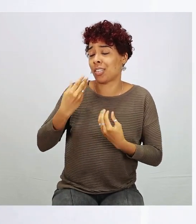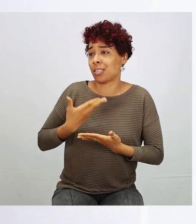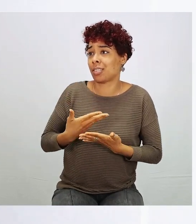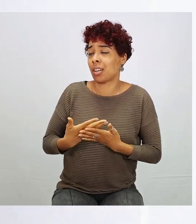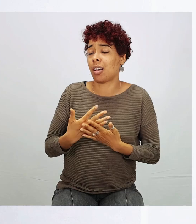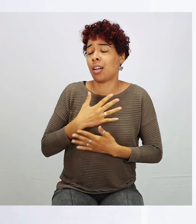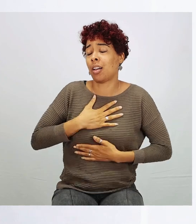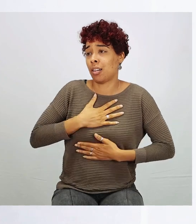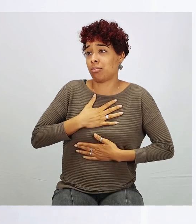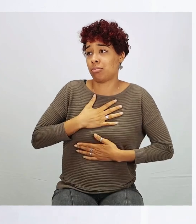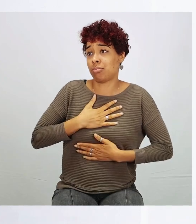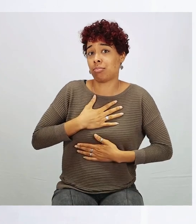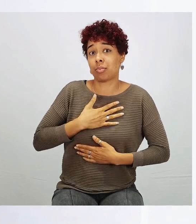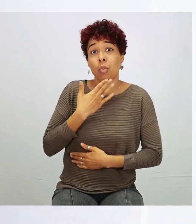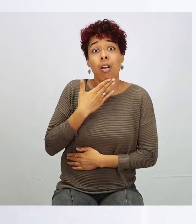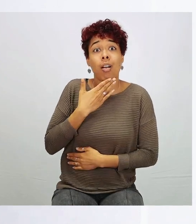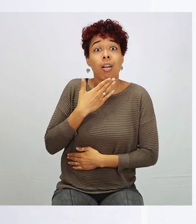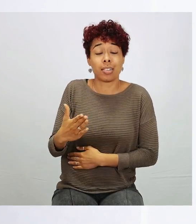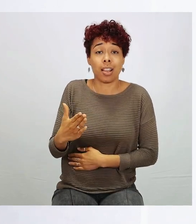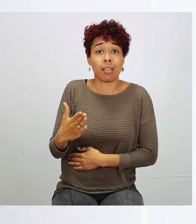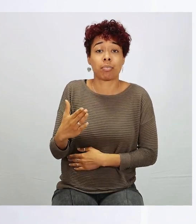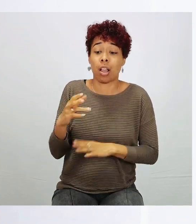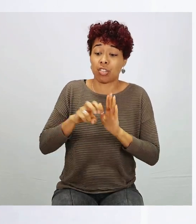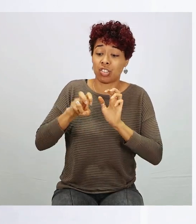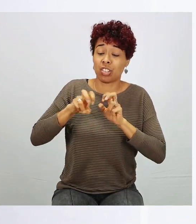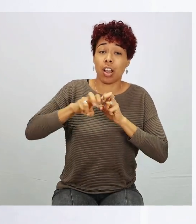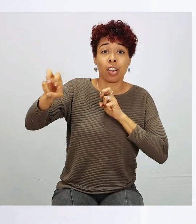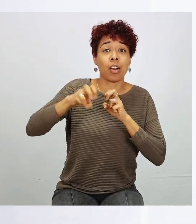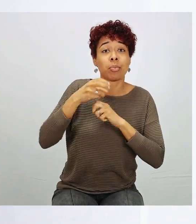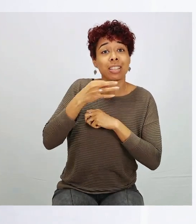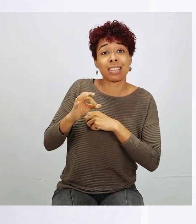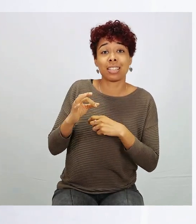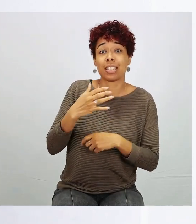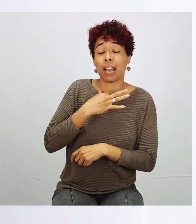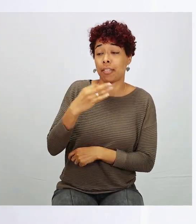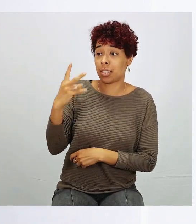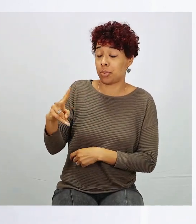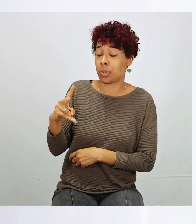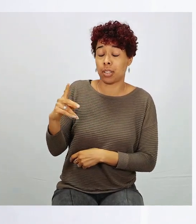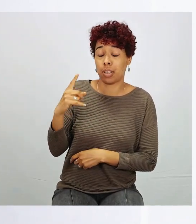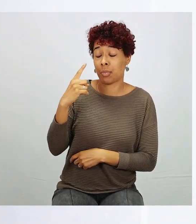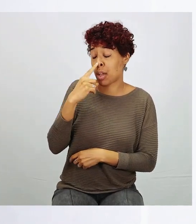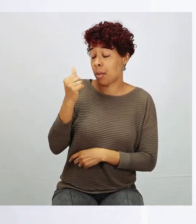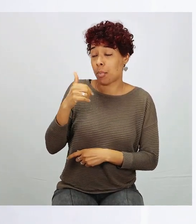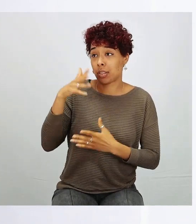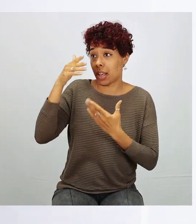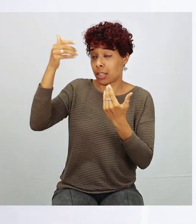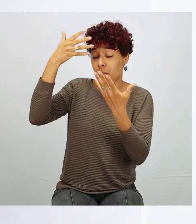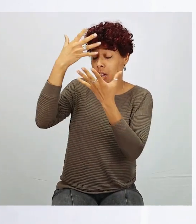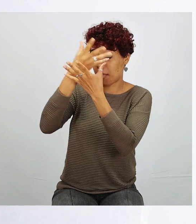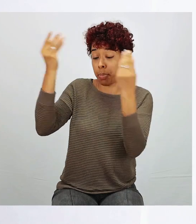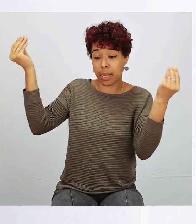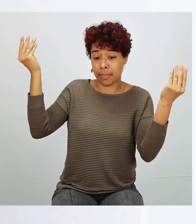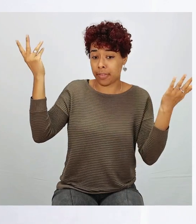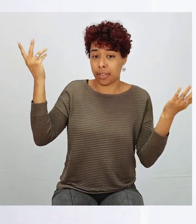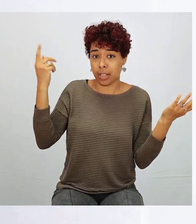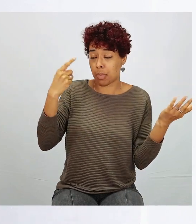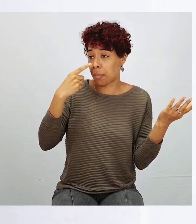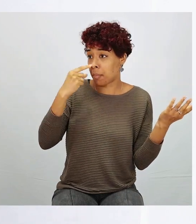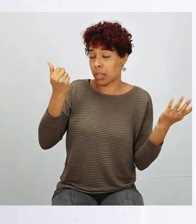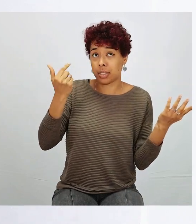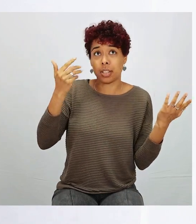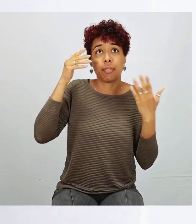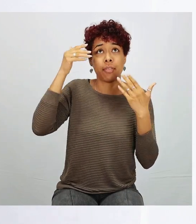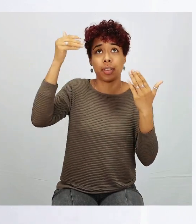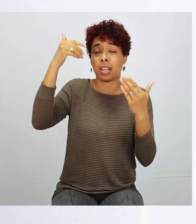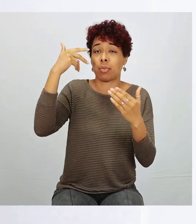J'aime cette déclaration de Jacob, qui est en train de dire à son fils, « J'avais perdu l'espoir. J'avais perdu